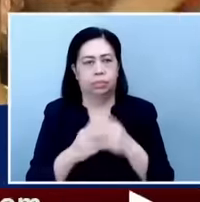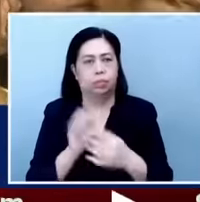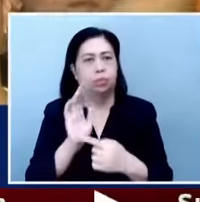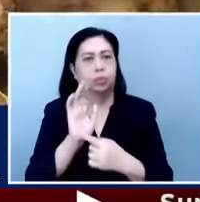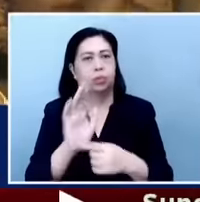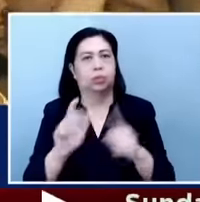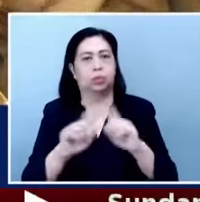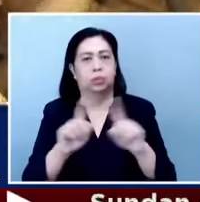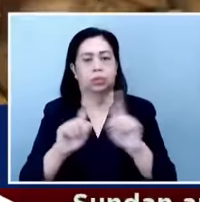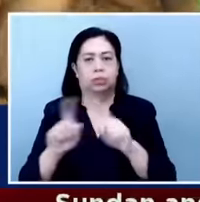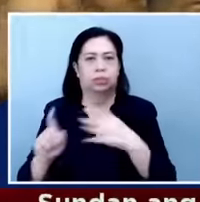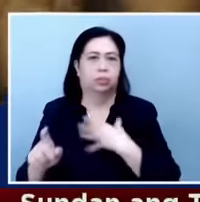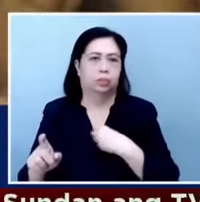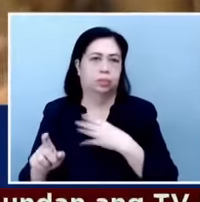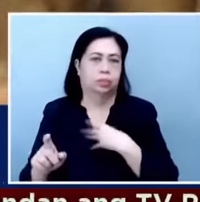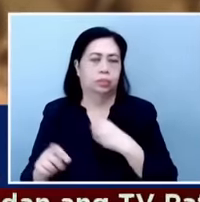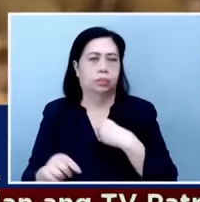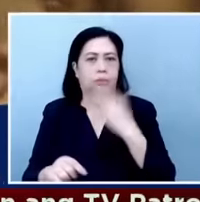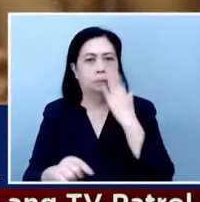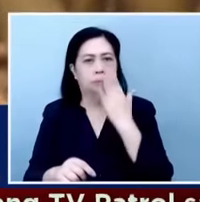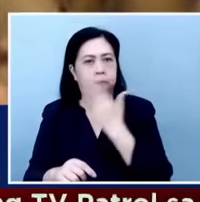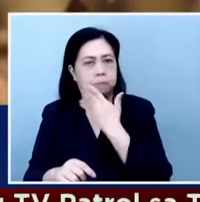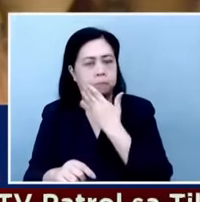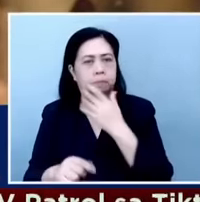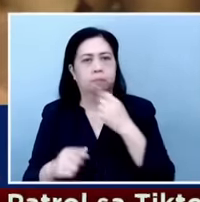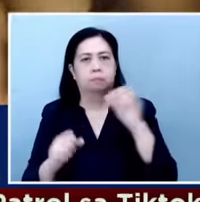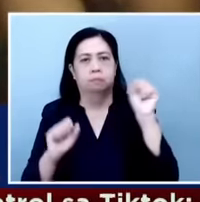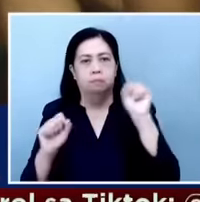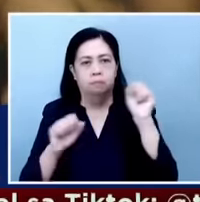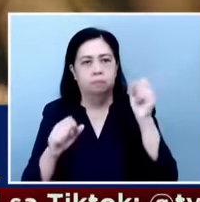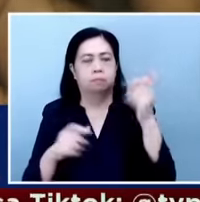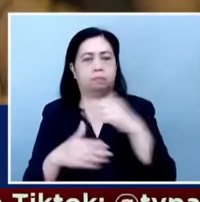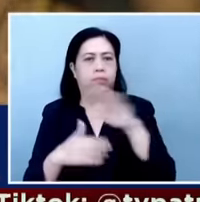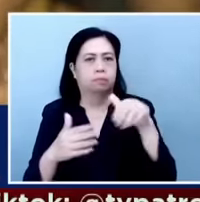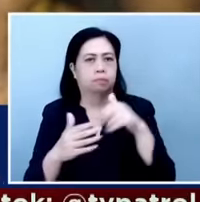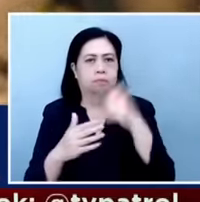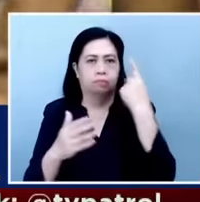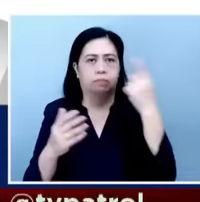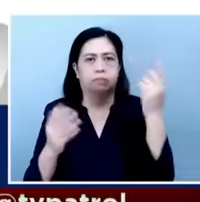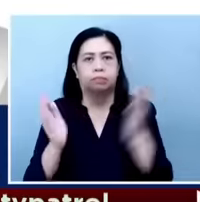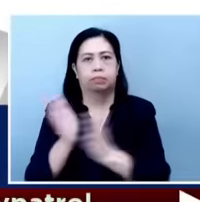mga puting panyo at bimpo para magbigay pugay sa poong Nazareno.